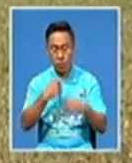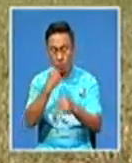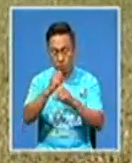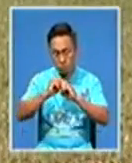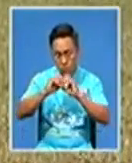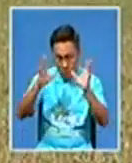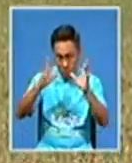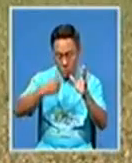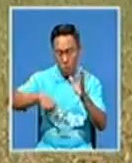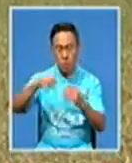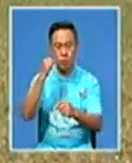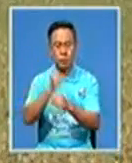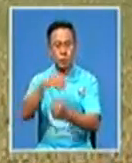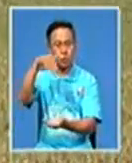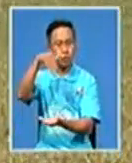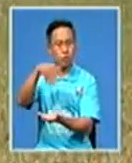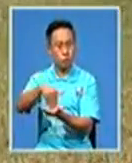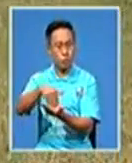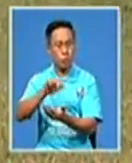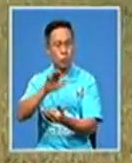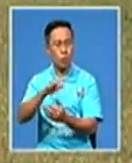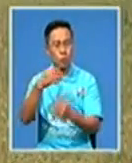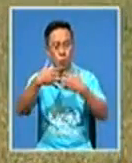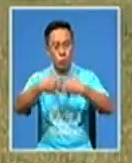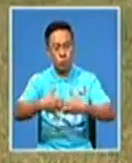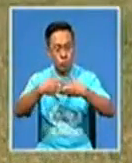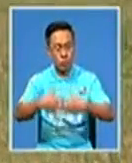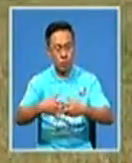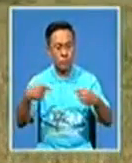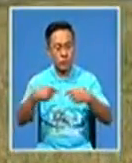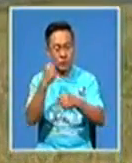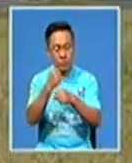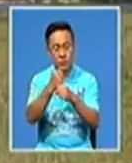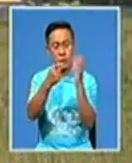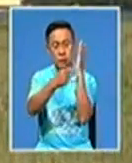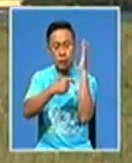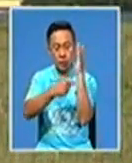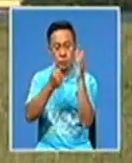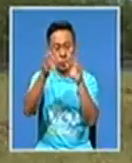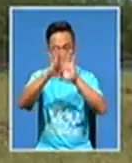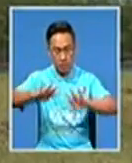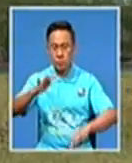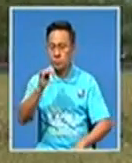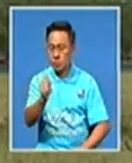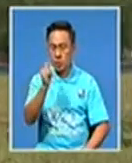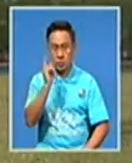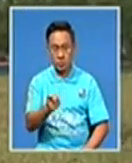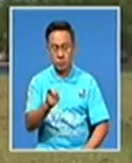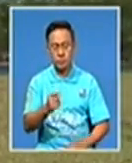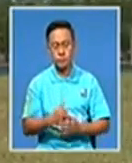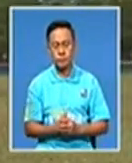ล้วเนี่ยเราจะคงความเป็นศูนย์กลางของอุตสาหกรรมผลิตภัณฑ์ยางในอาเซียนได้อย่างแน่นอนน